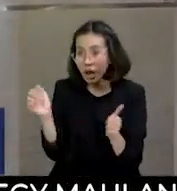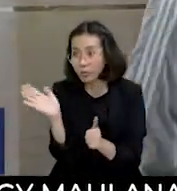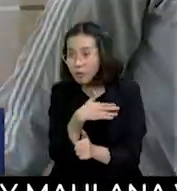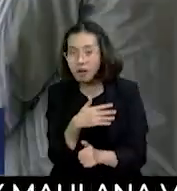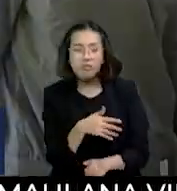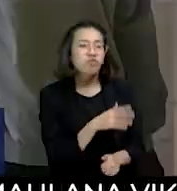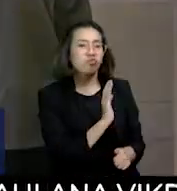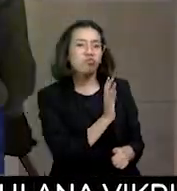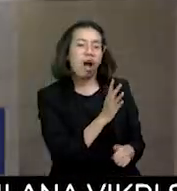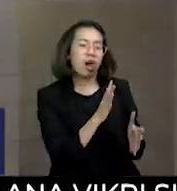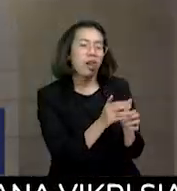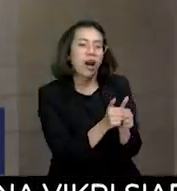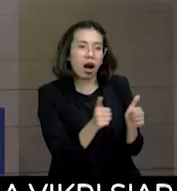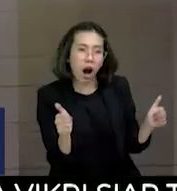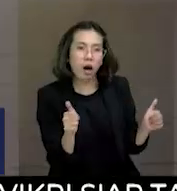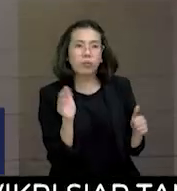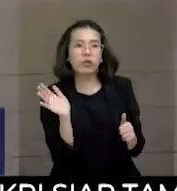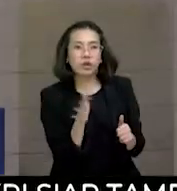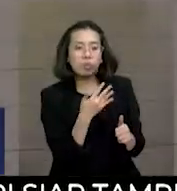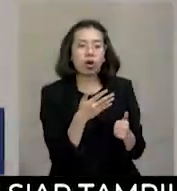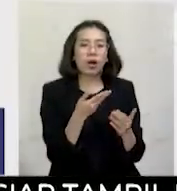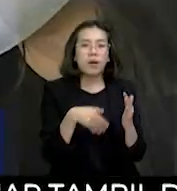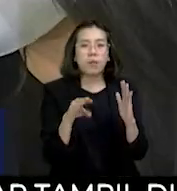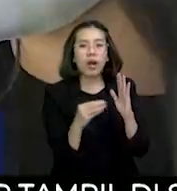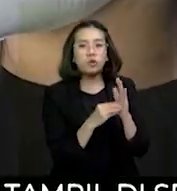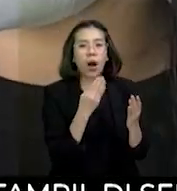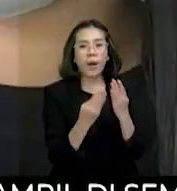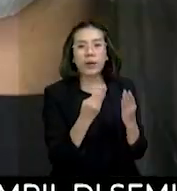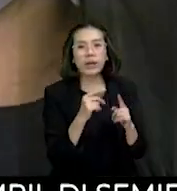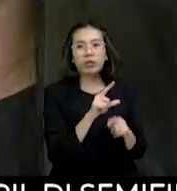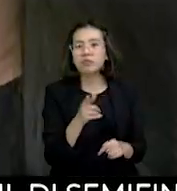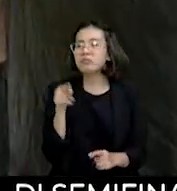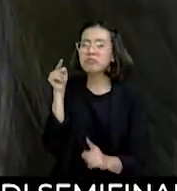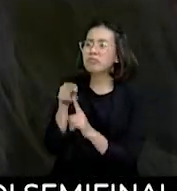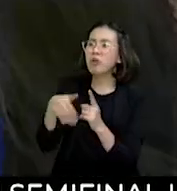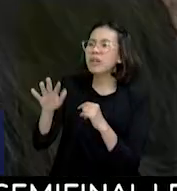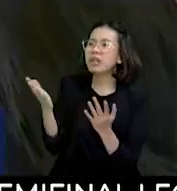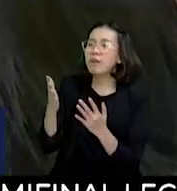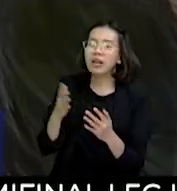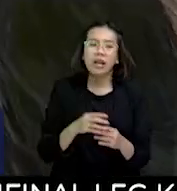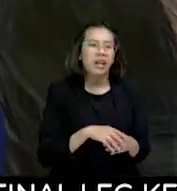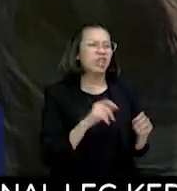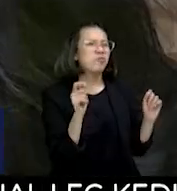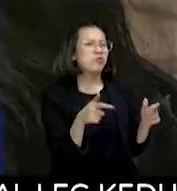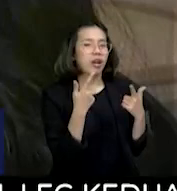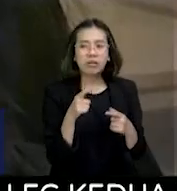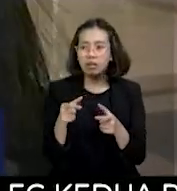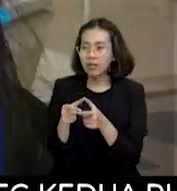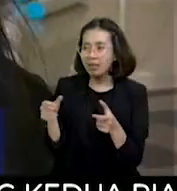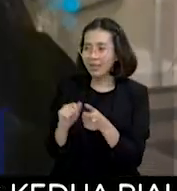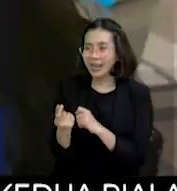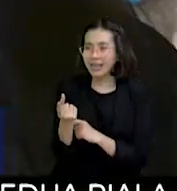sih. Semua baik peduli lindungi jadi lebih gampang. Liburan ya. Untuk tiketnya gimana, Mbak? Mahal nggak?